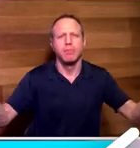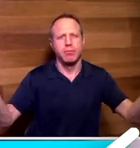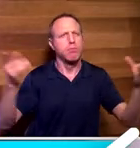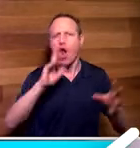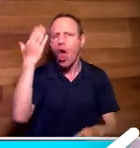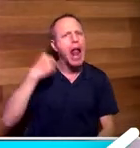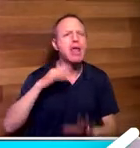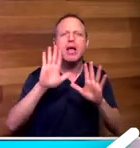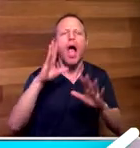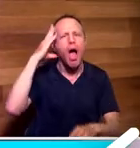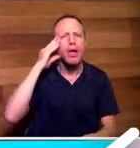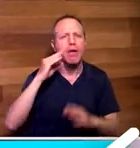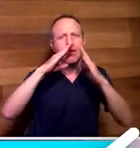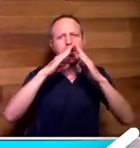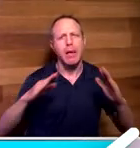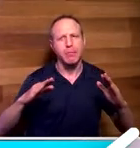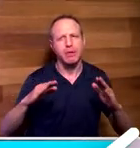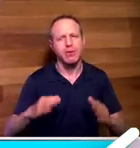ככה כיף בקמפינג, לפחות שנה.